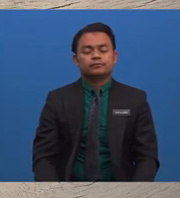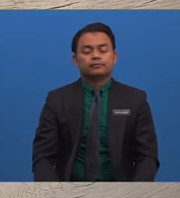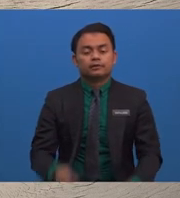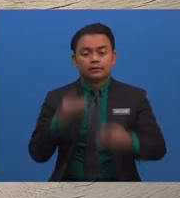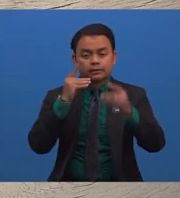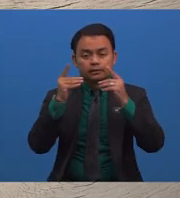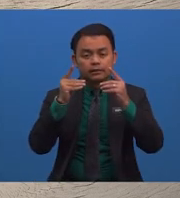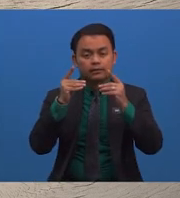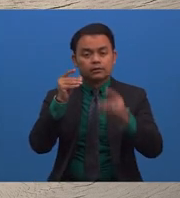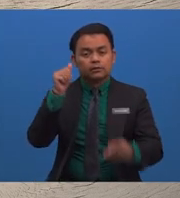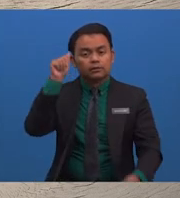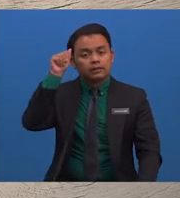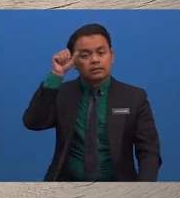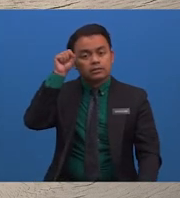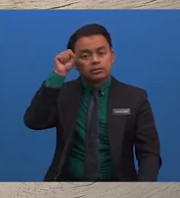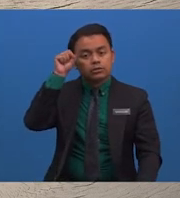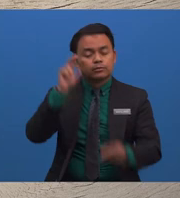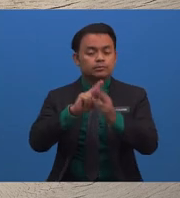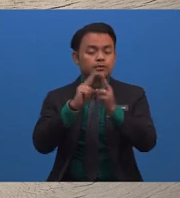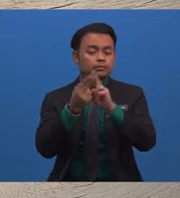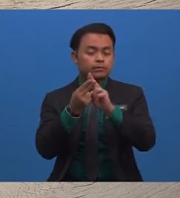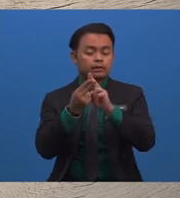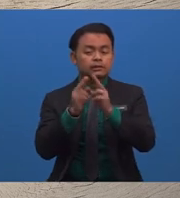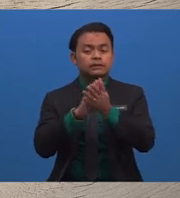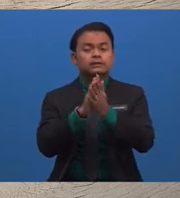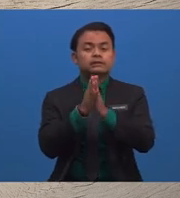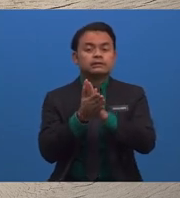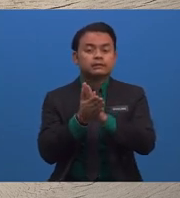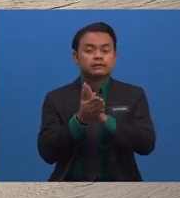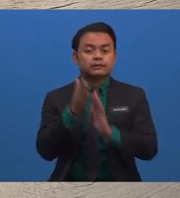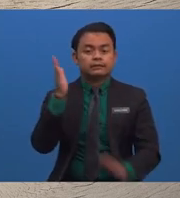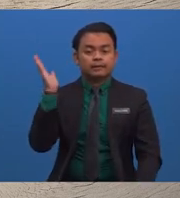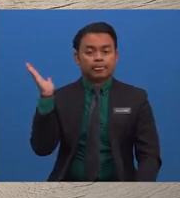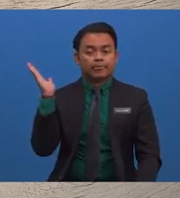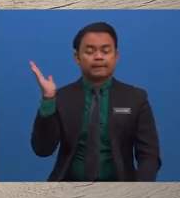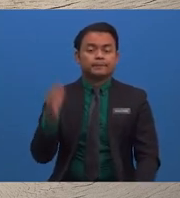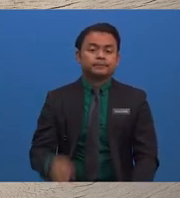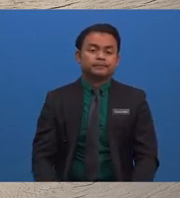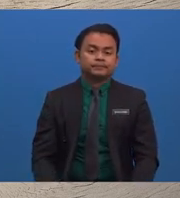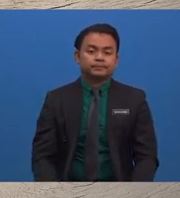Dialog Asrul telah berubah menjadi seperti berikut.